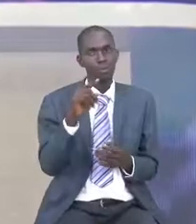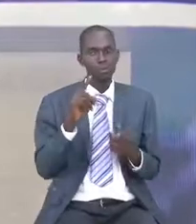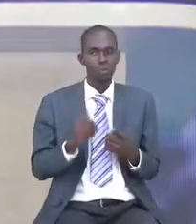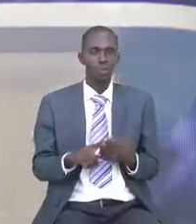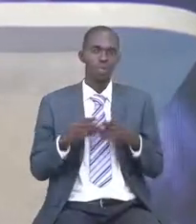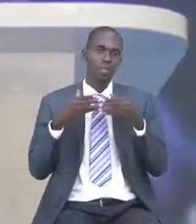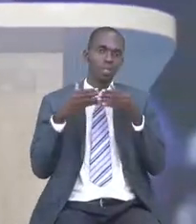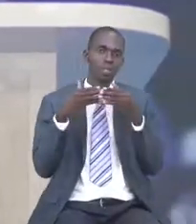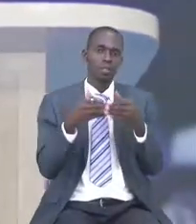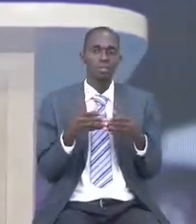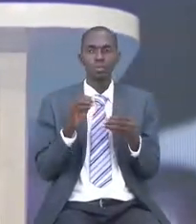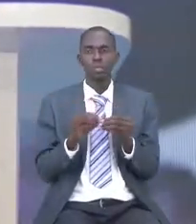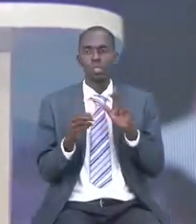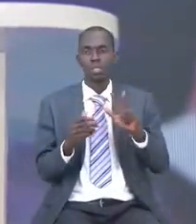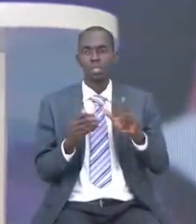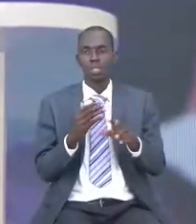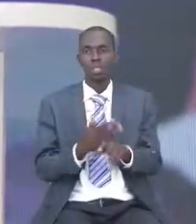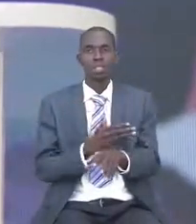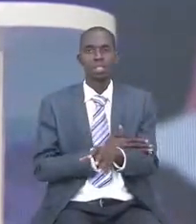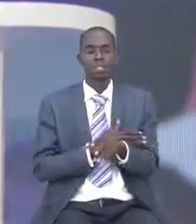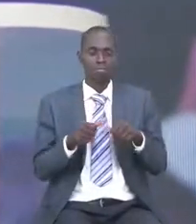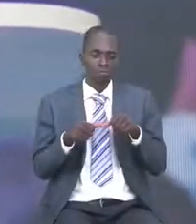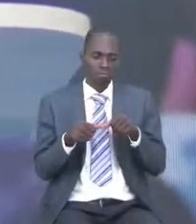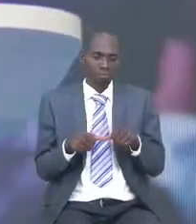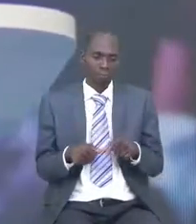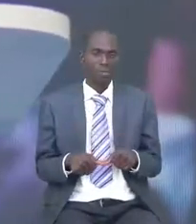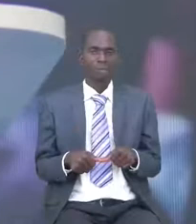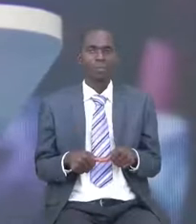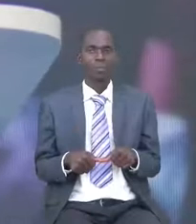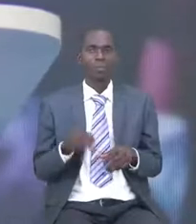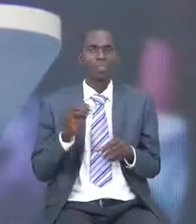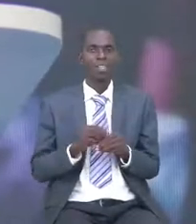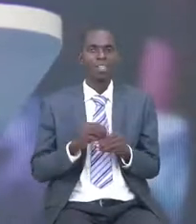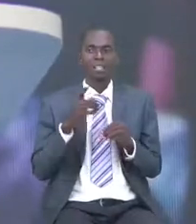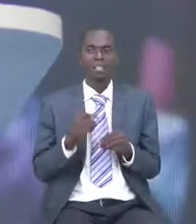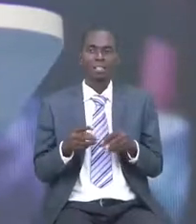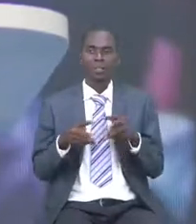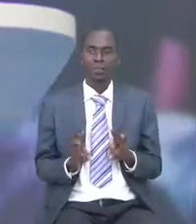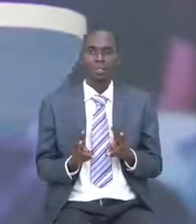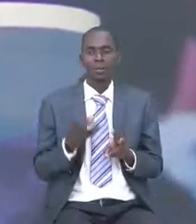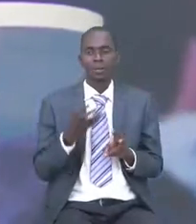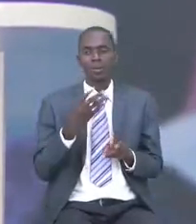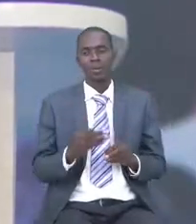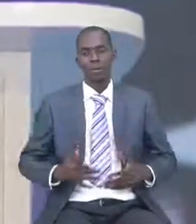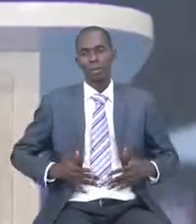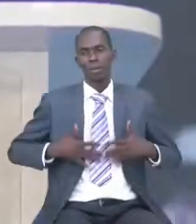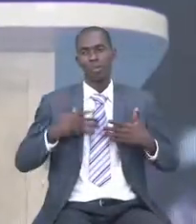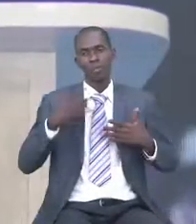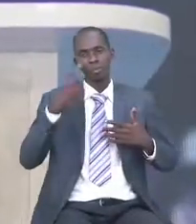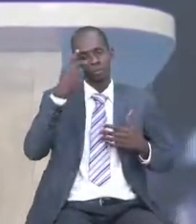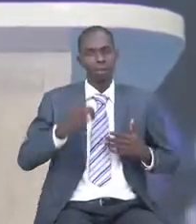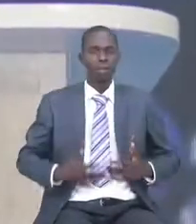Apprenez afin de diriger. Troisième élément, restez sur le